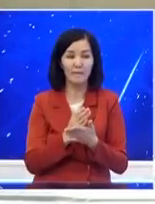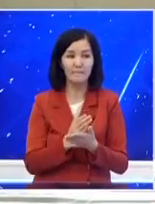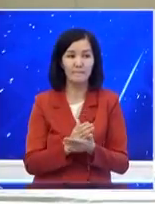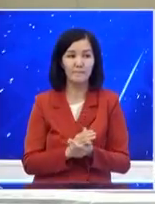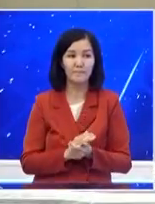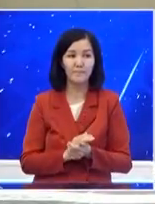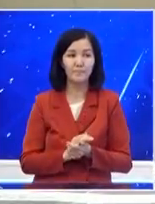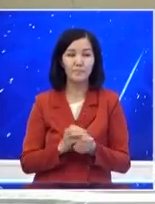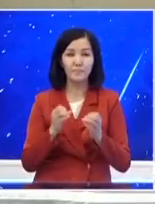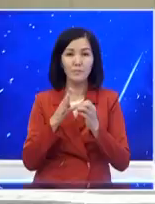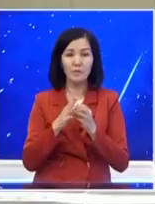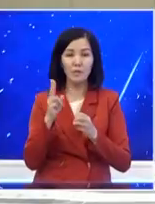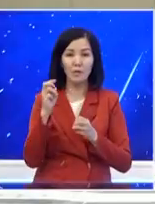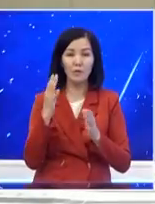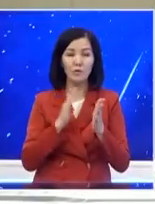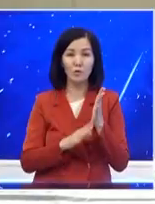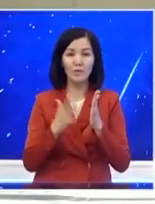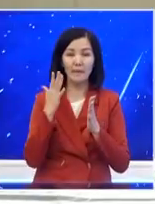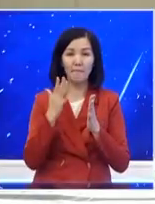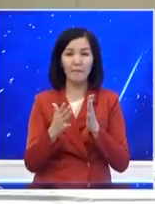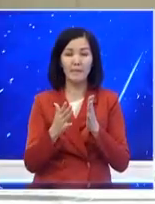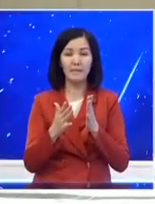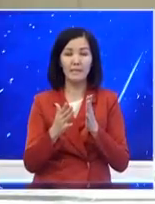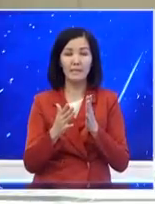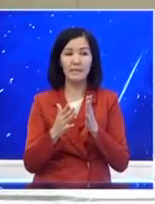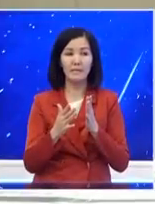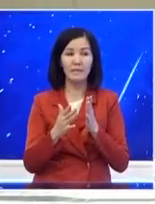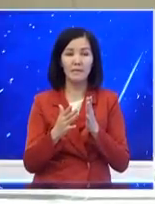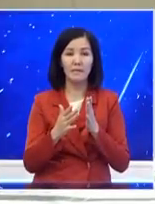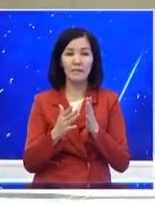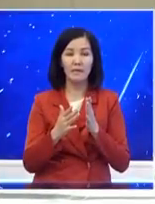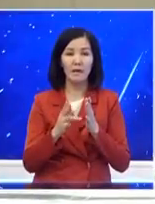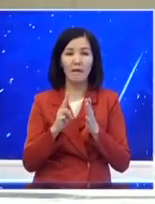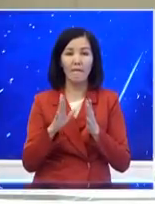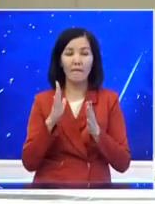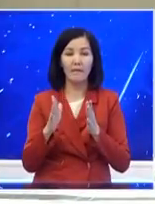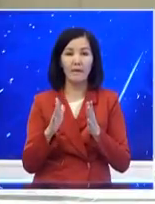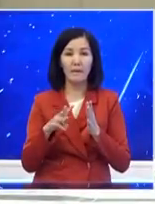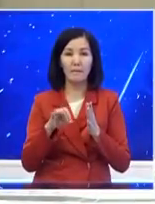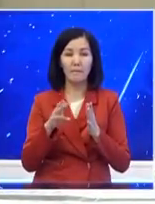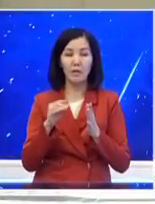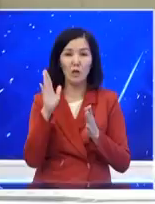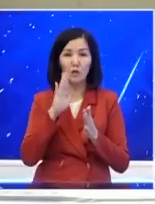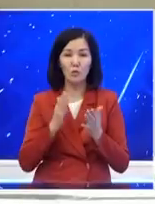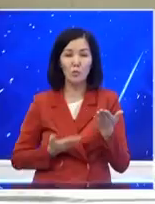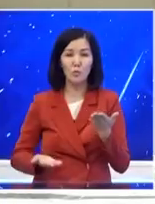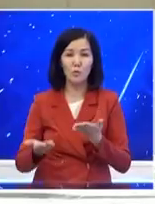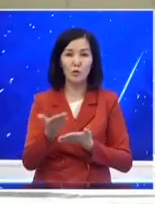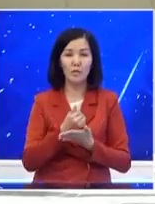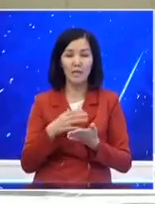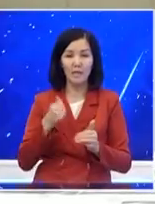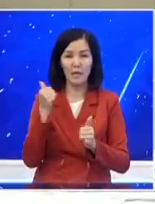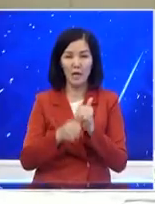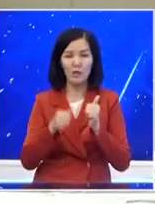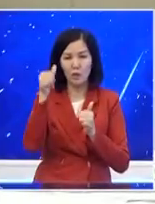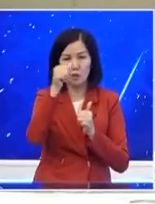қоймасында 295 миллион текше метр су жиналды. Ол 320 жылдағы жиналып жүрген сол